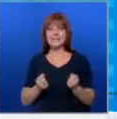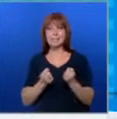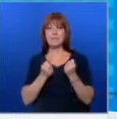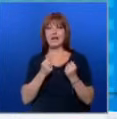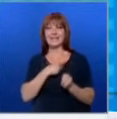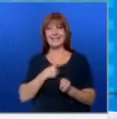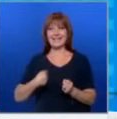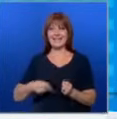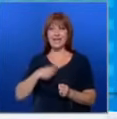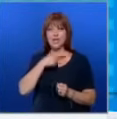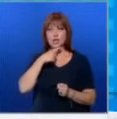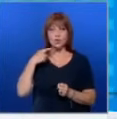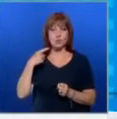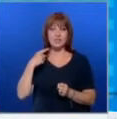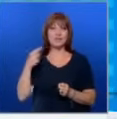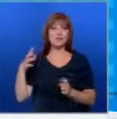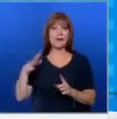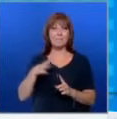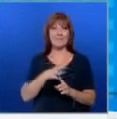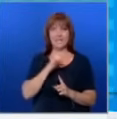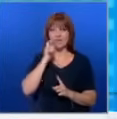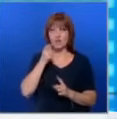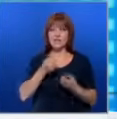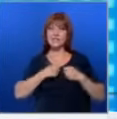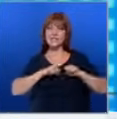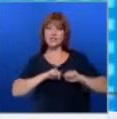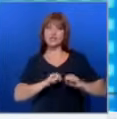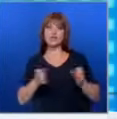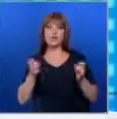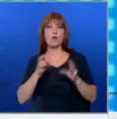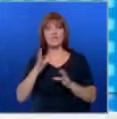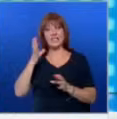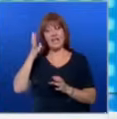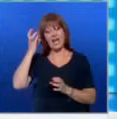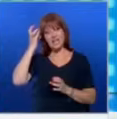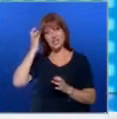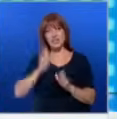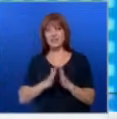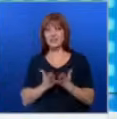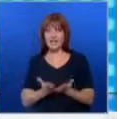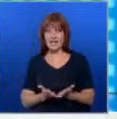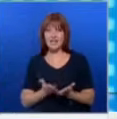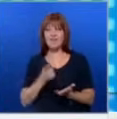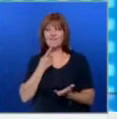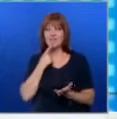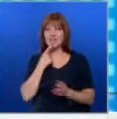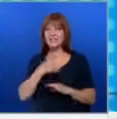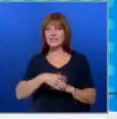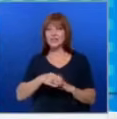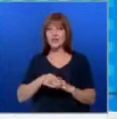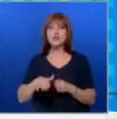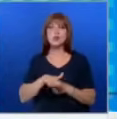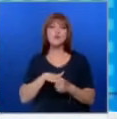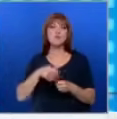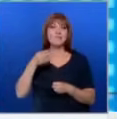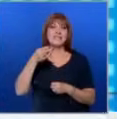Заплахата от Китай, руската инвазия в Украина, защитата на новите страни членки на НАТО, Швеция и Финландия ще са основните теми на срещата